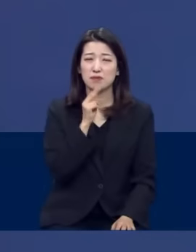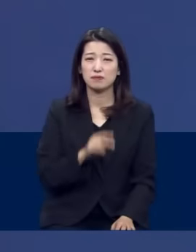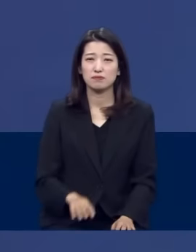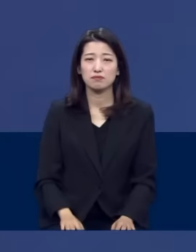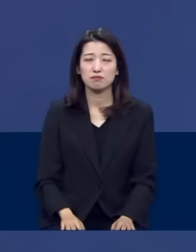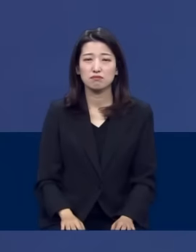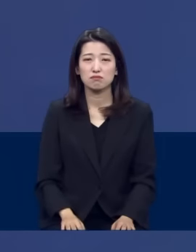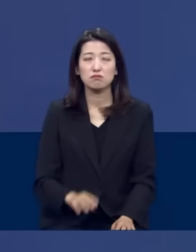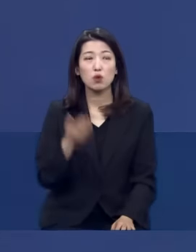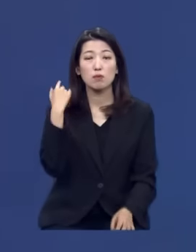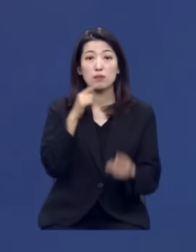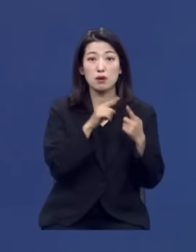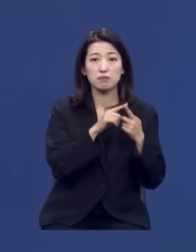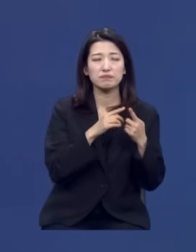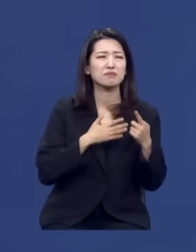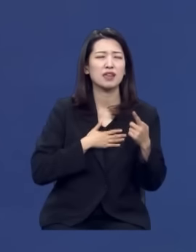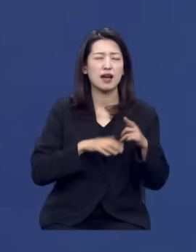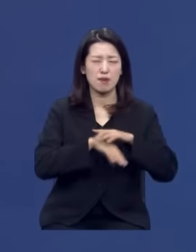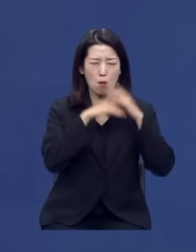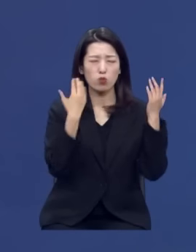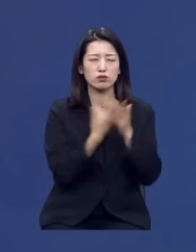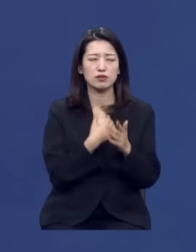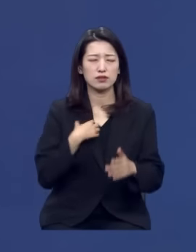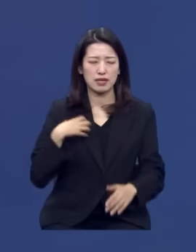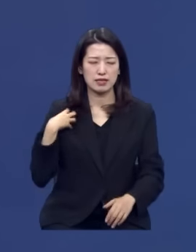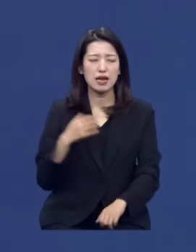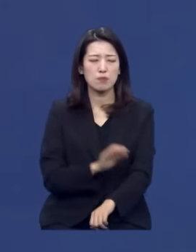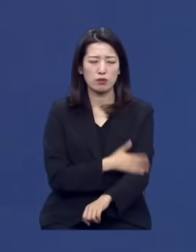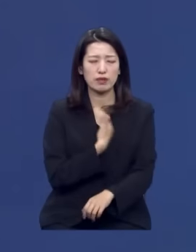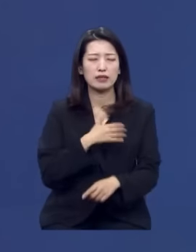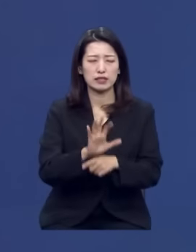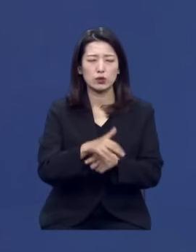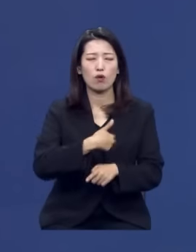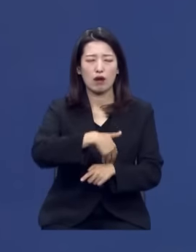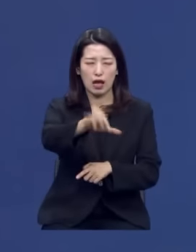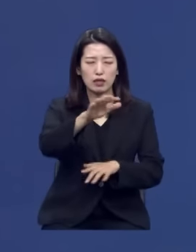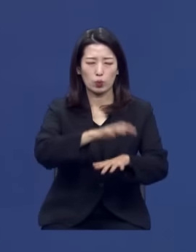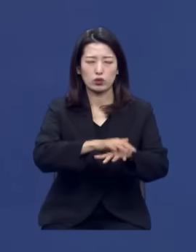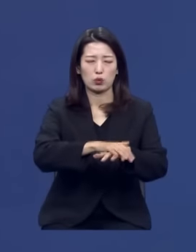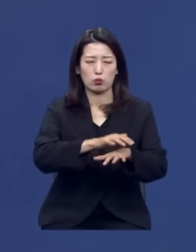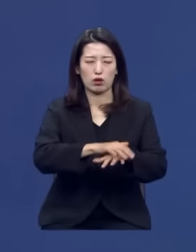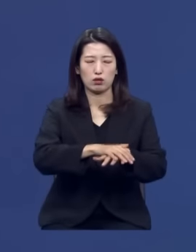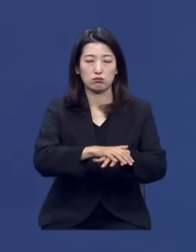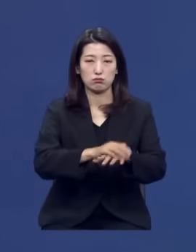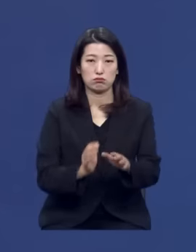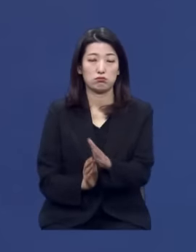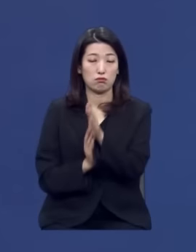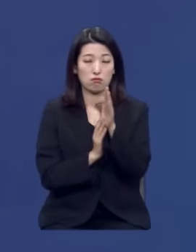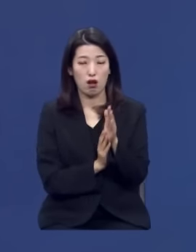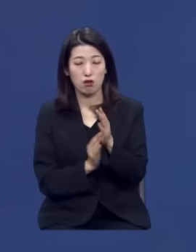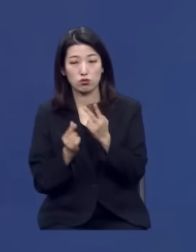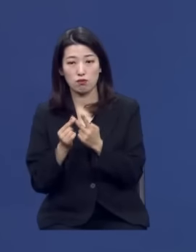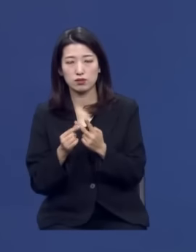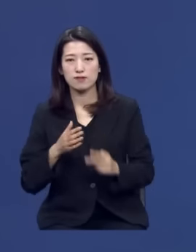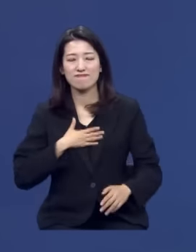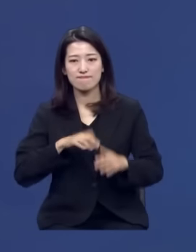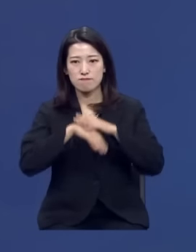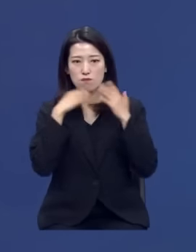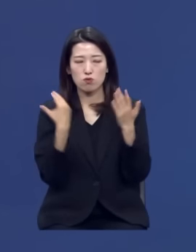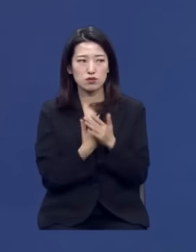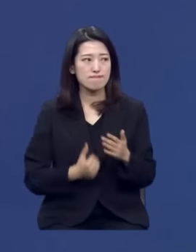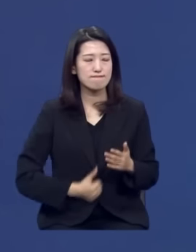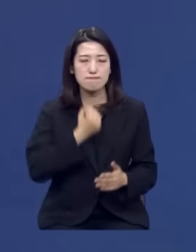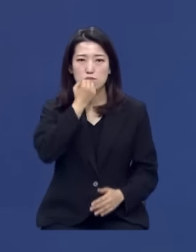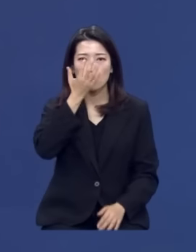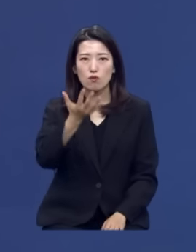덮고 간다 시골 가서 농사 짓겠다고 하고 한쪽에서는 다 까버리고 하겠다 뭐 이런 얘기 두 가지가 왔다 갔다 하죠 그래서